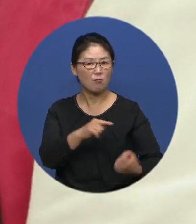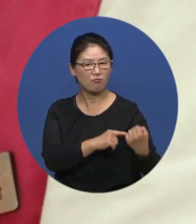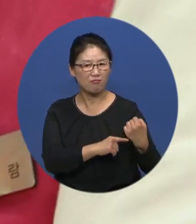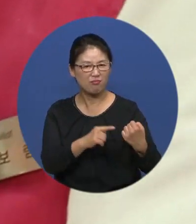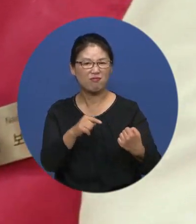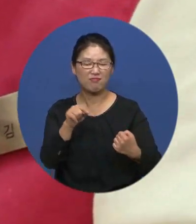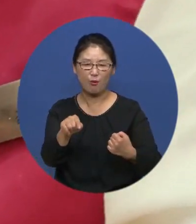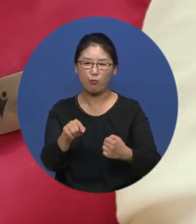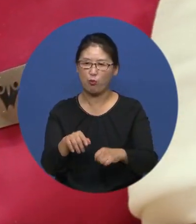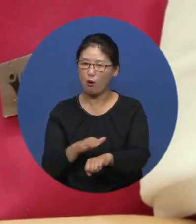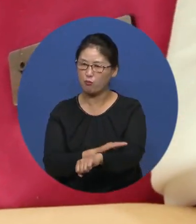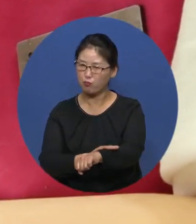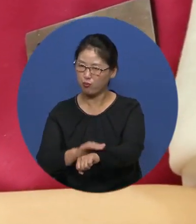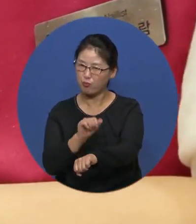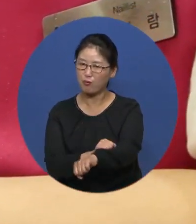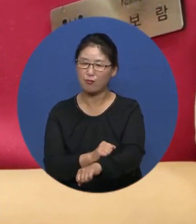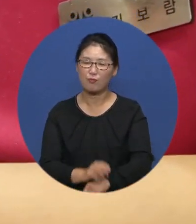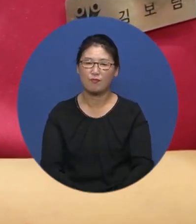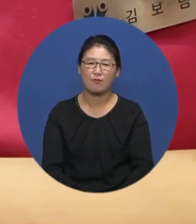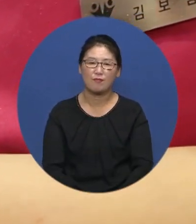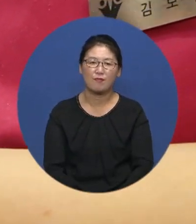뒤지지 않습니다.